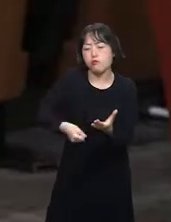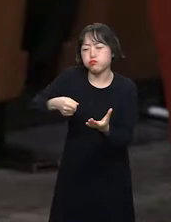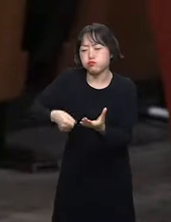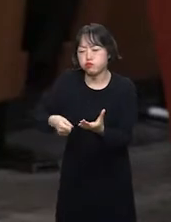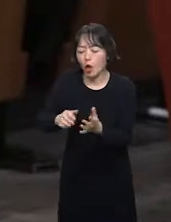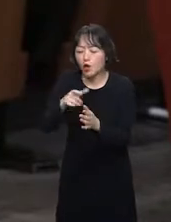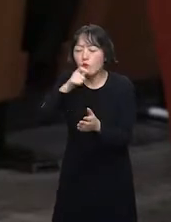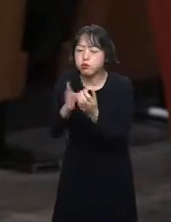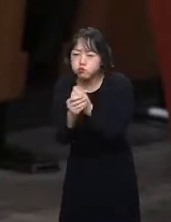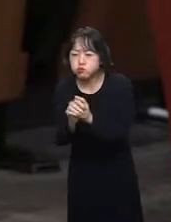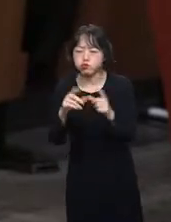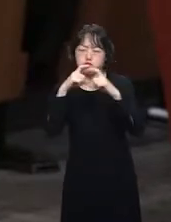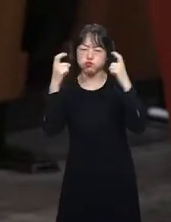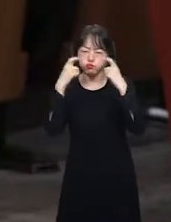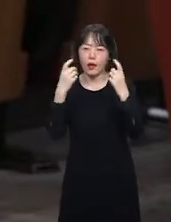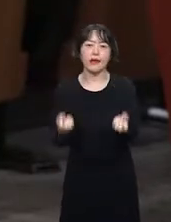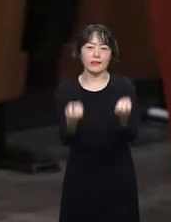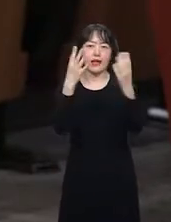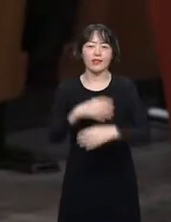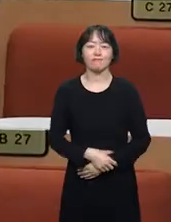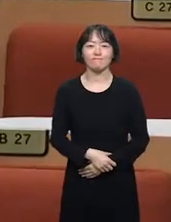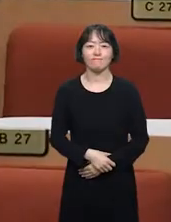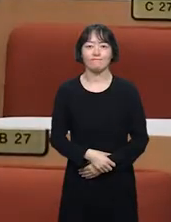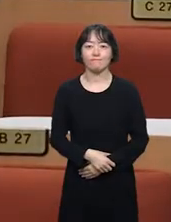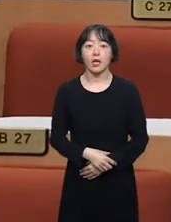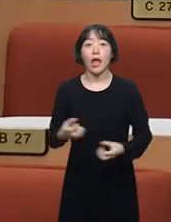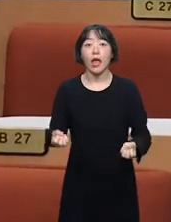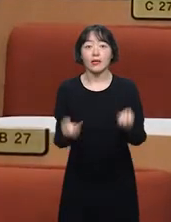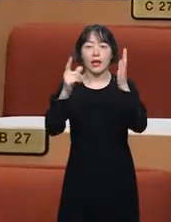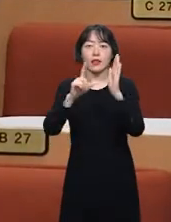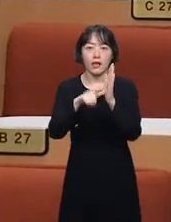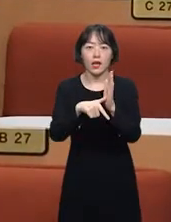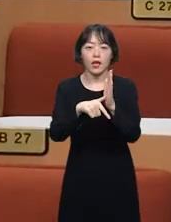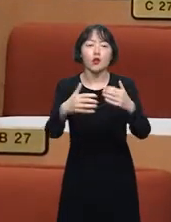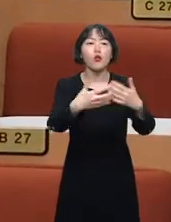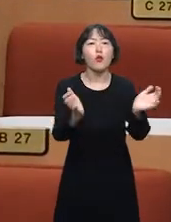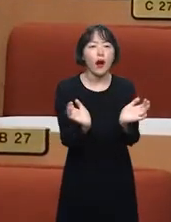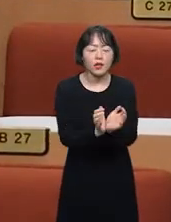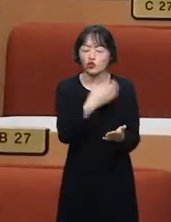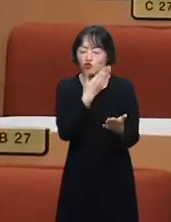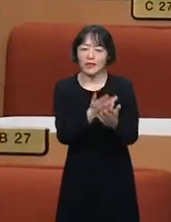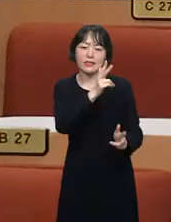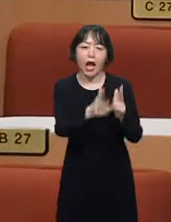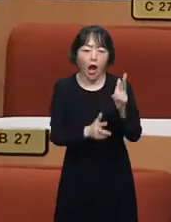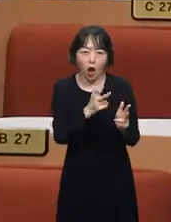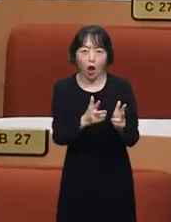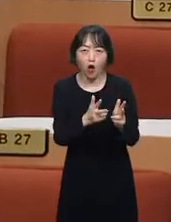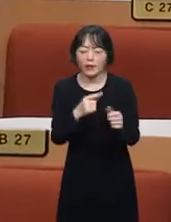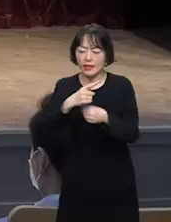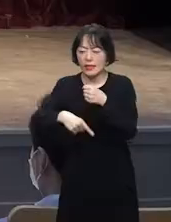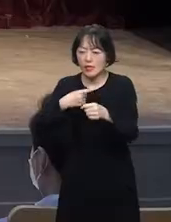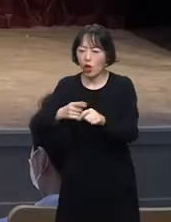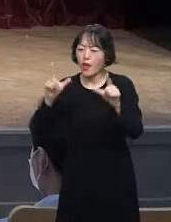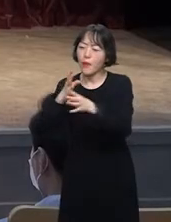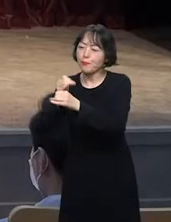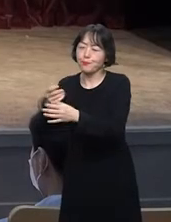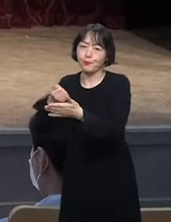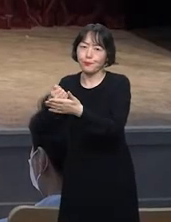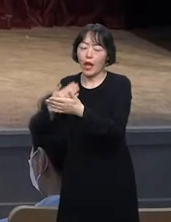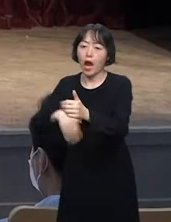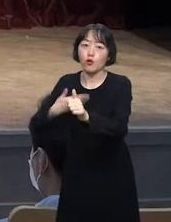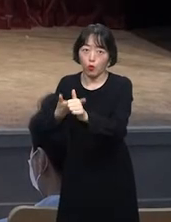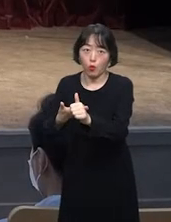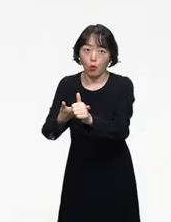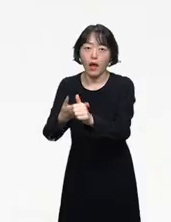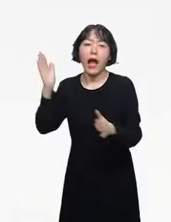진행됐는데요. 이날 행사에서는 동아리 주요 사업과 연간 일정 등을 안내하고 학생들이 직접 동아리 연합회